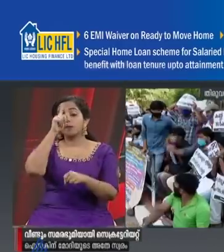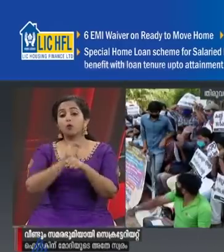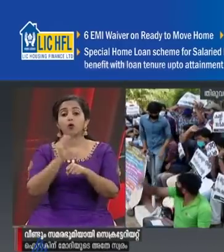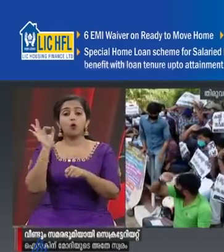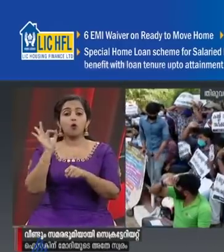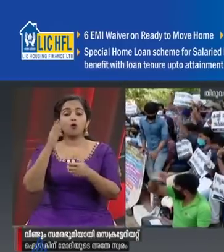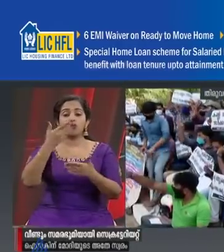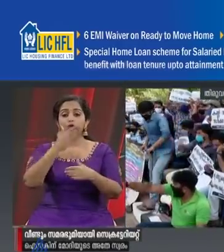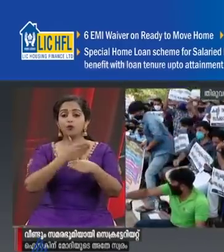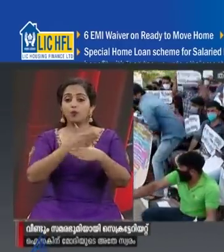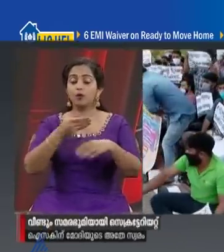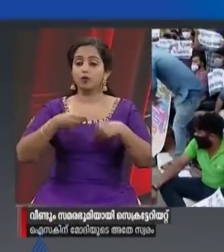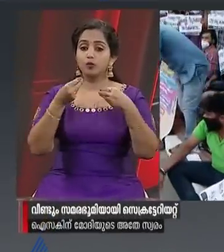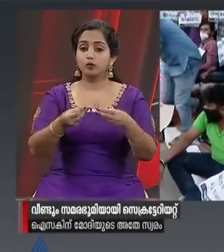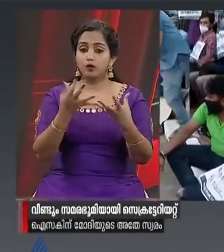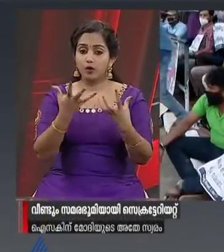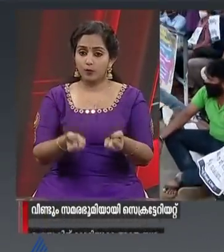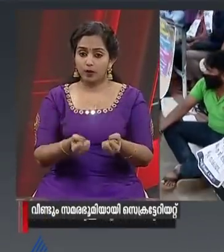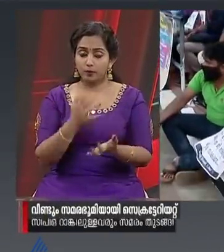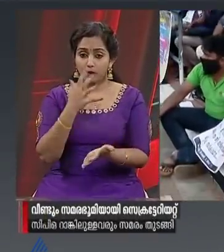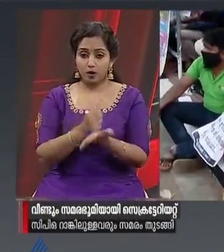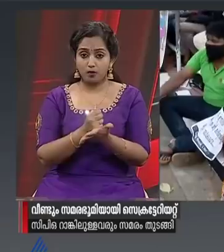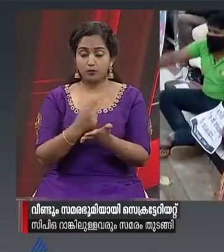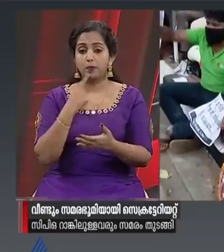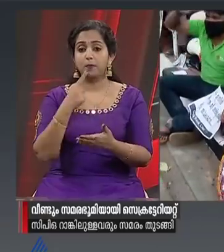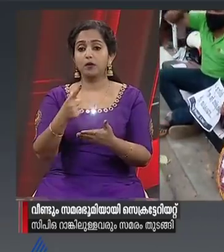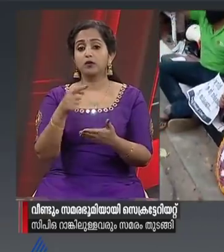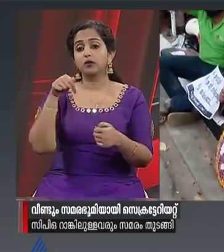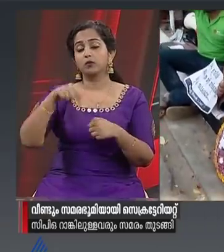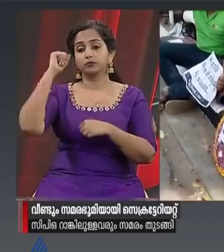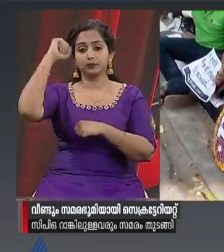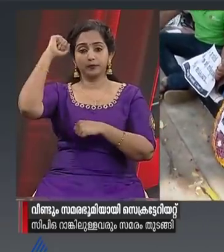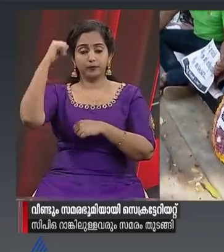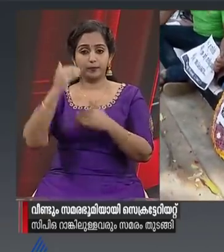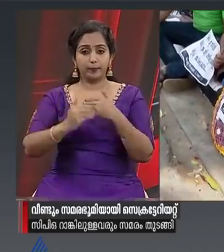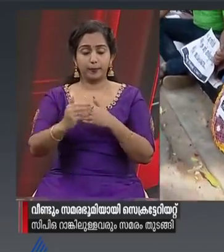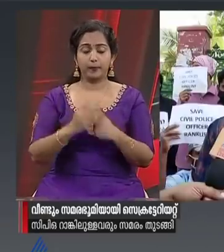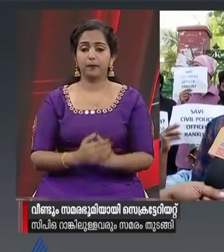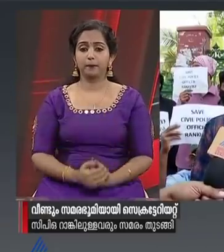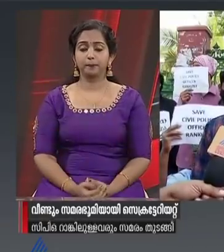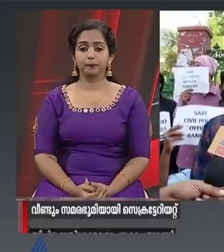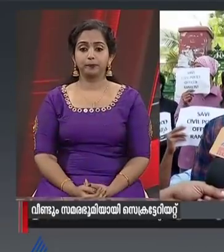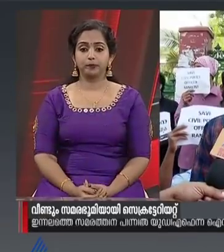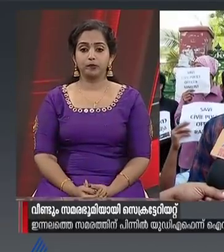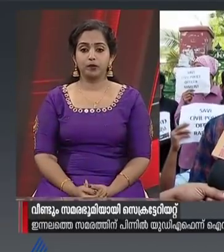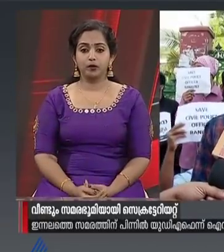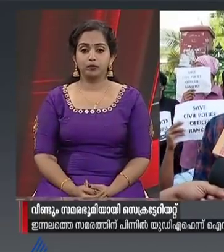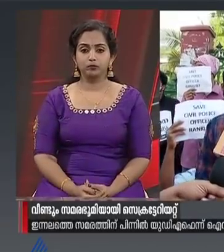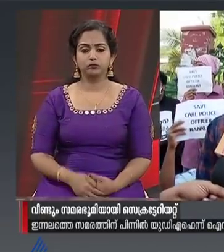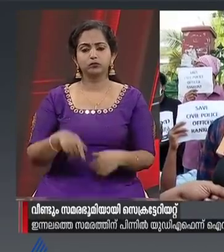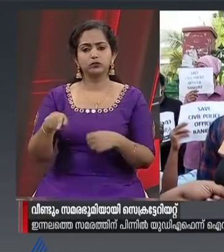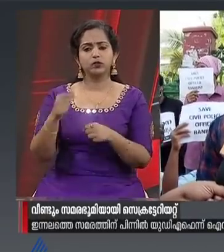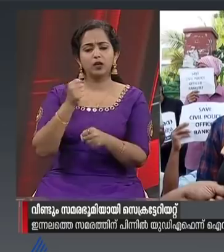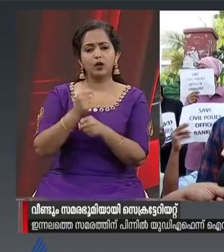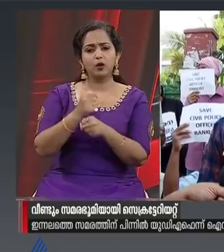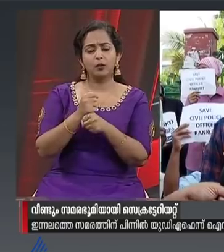സമരം. യൂണിവേഴ്സിറ്റി കോളേജിലെ കത്തിക്കുത്തും കോപ്പിയടി വിവാദവും കോവിഡ് മൂലം നിയമനം നടന്നില്ലെന്നാണ് ഇവരുടെ ആക്ഷേപം. ഈ സർക്കാർ കാണിക്കുന്ന ഈ യുവജന